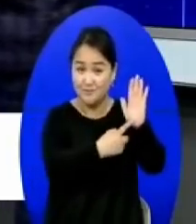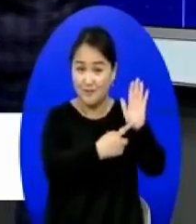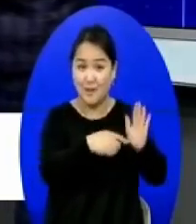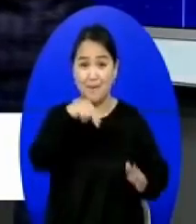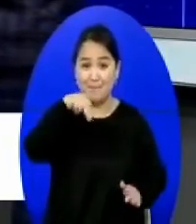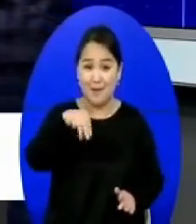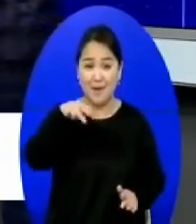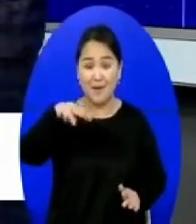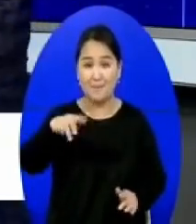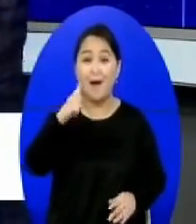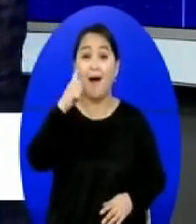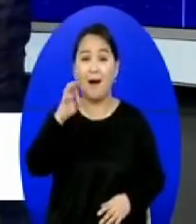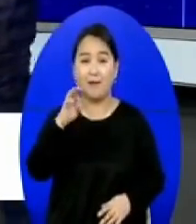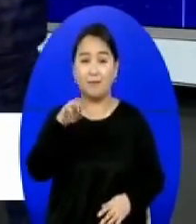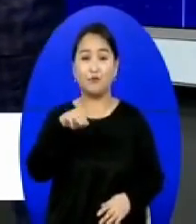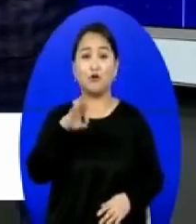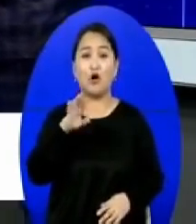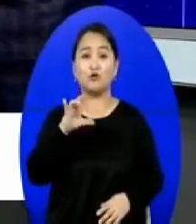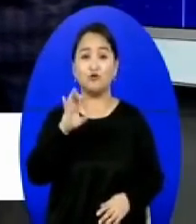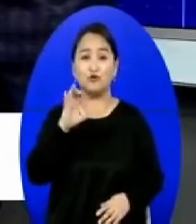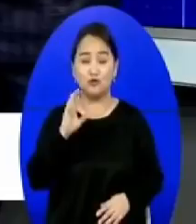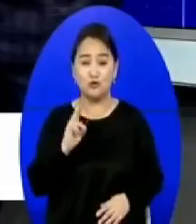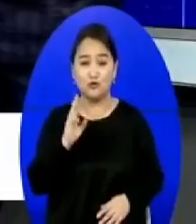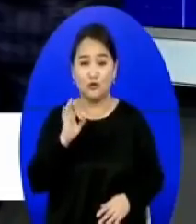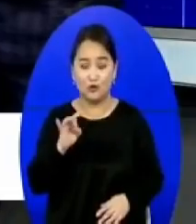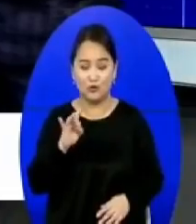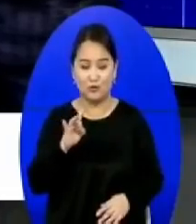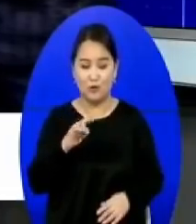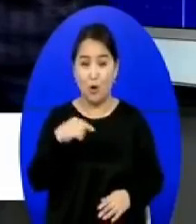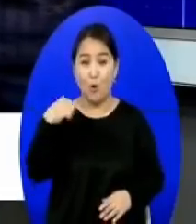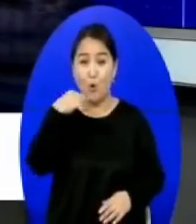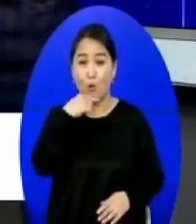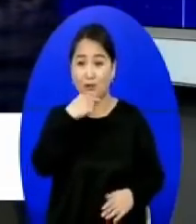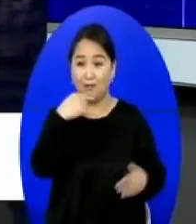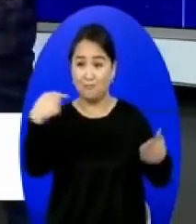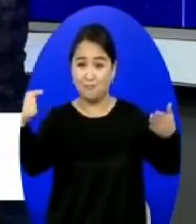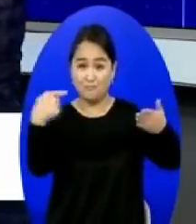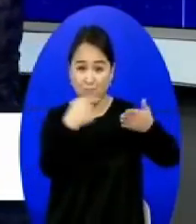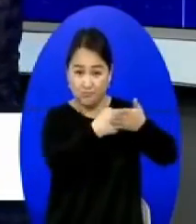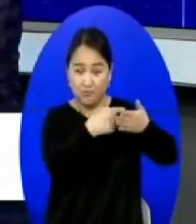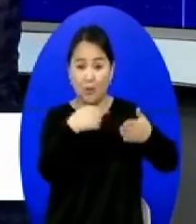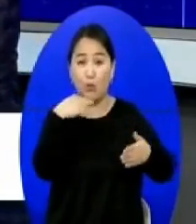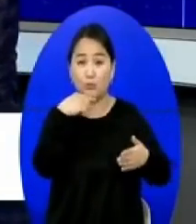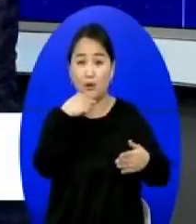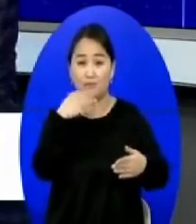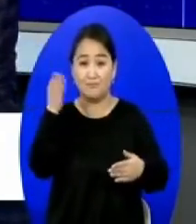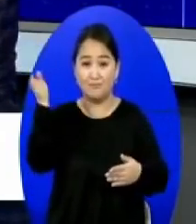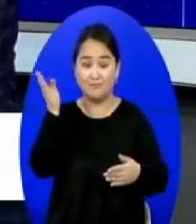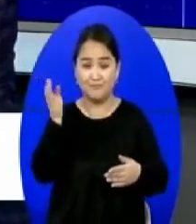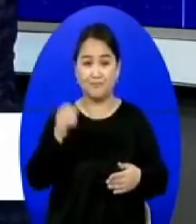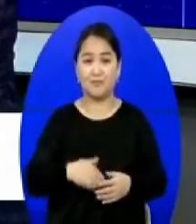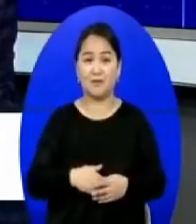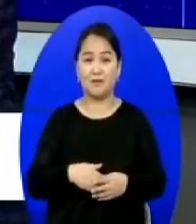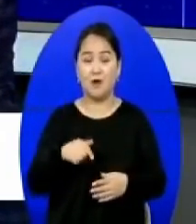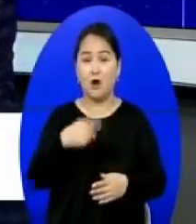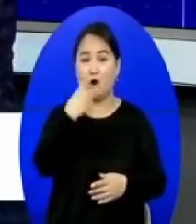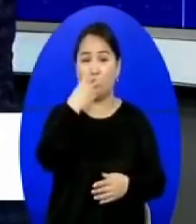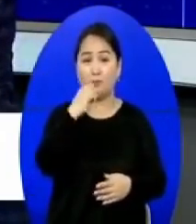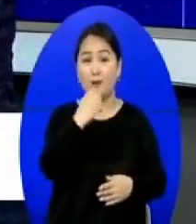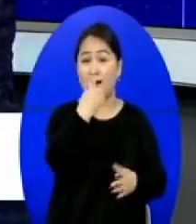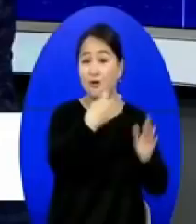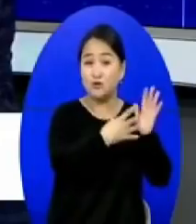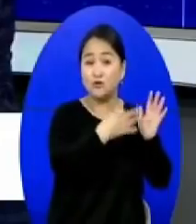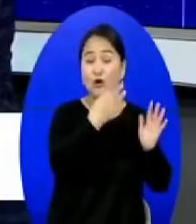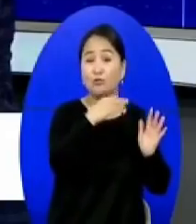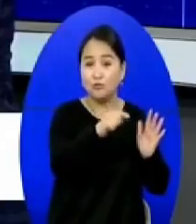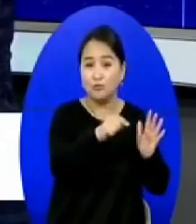зэрэг хэмжээ. Ер нь бол яг энэ улаан шугам татсан үзүүлэлт бол яг нь ямар хэмжээнд байсан бэ гэдэг тухайн үзүүлэлтэн. За 2019 оны хувьд бол яг